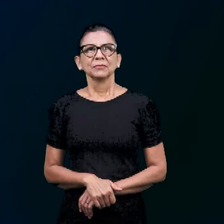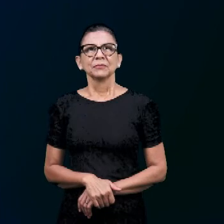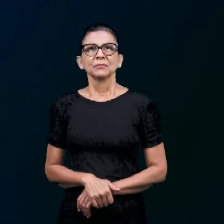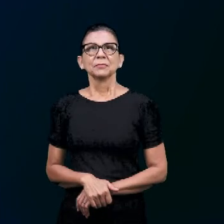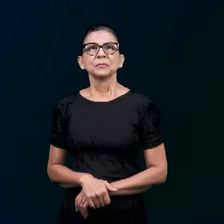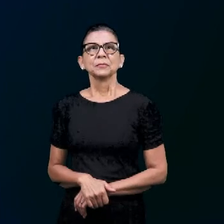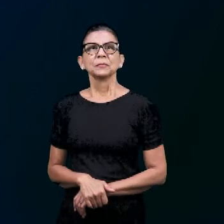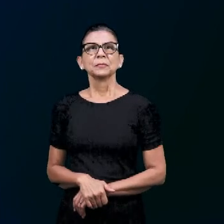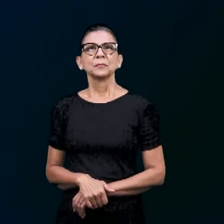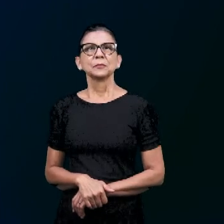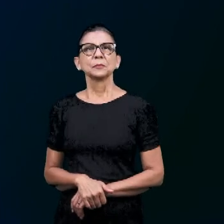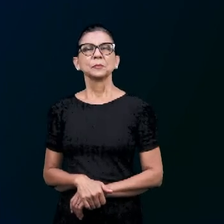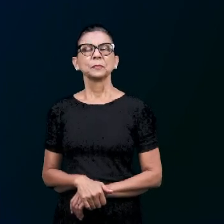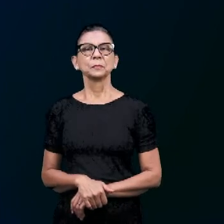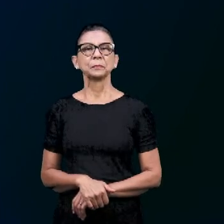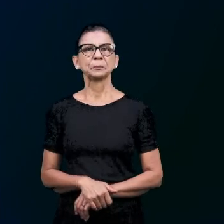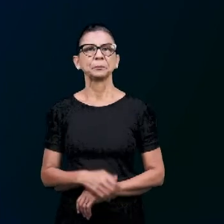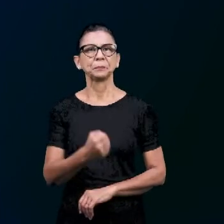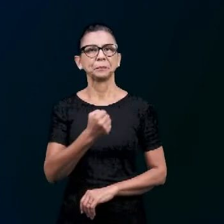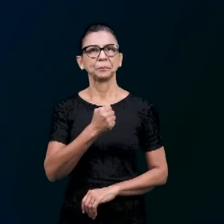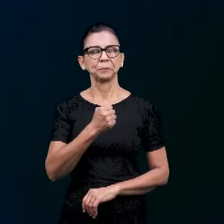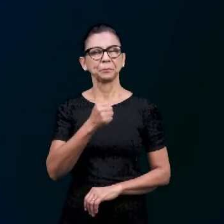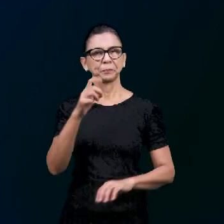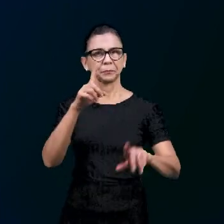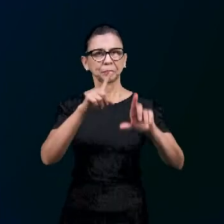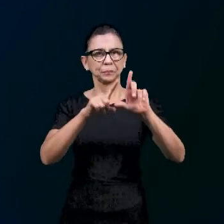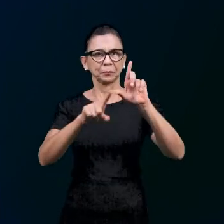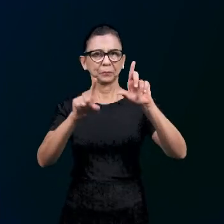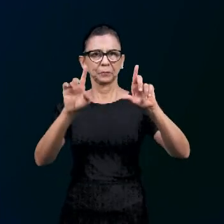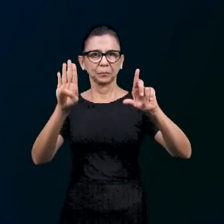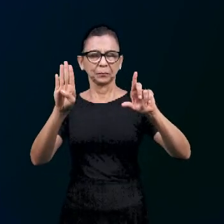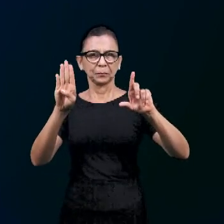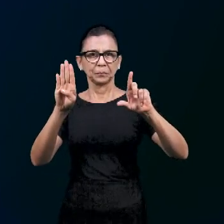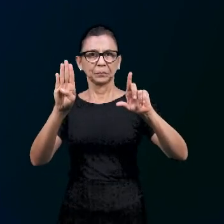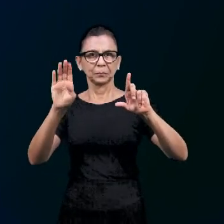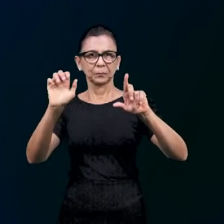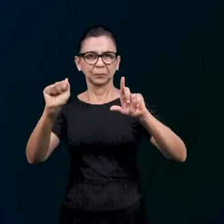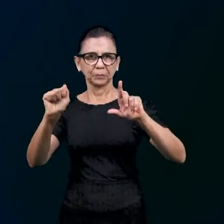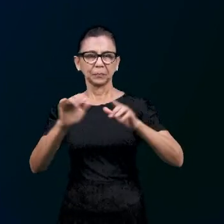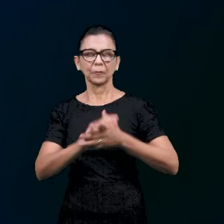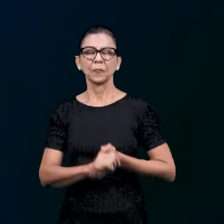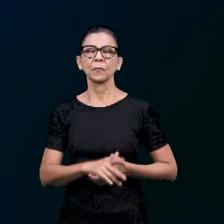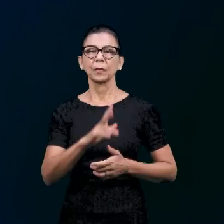Angela Marquez. La réponse 3.2a, la réponse c'est non.